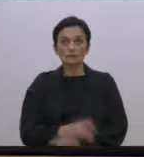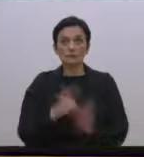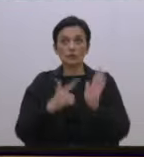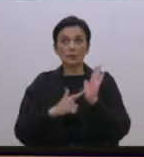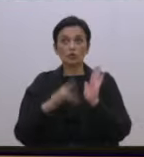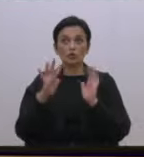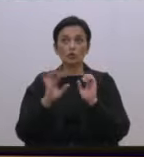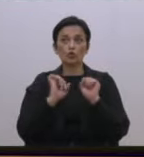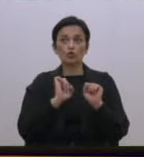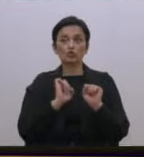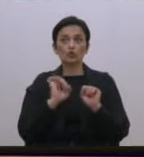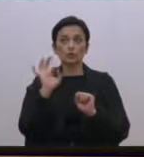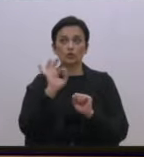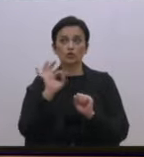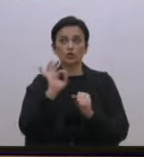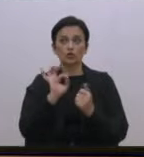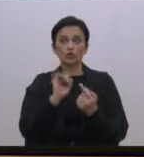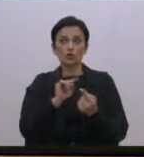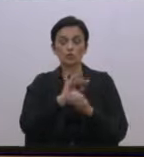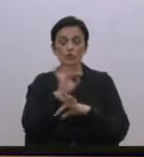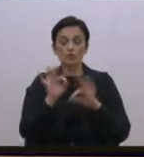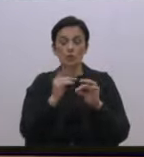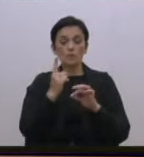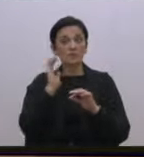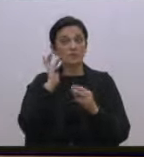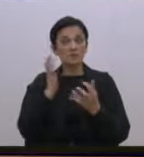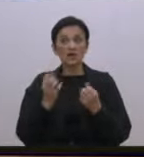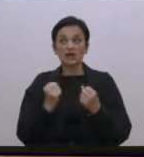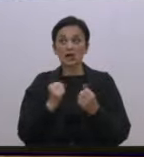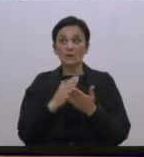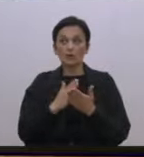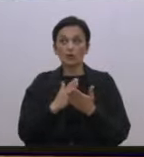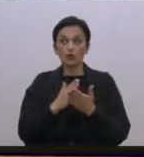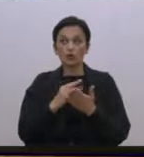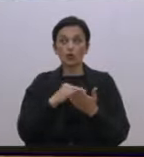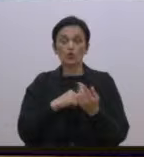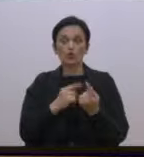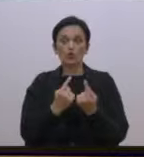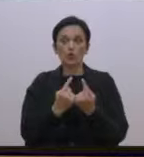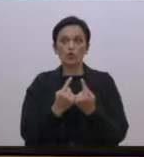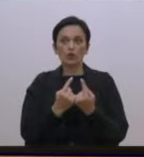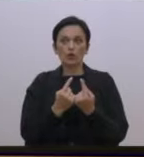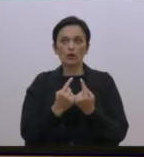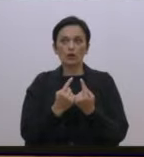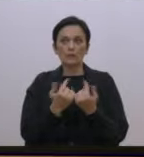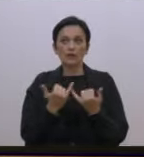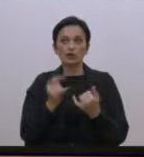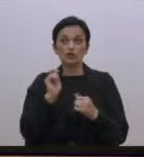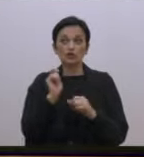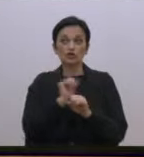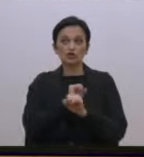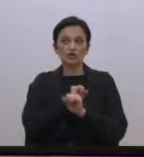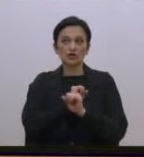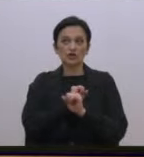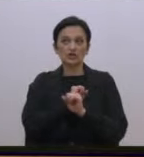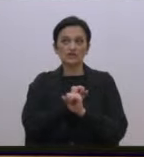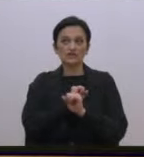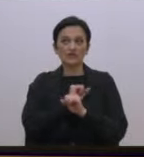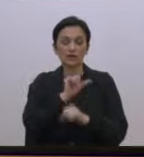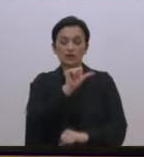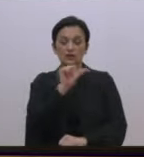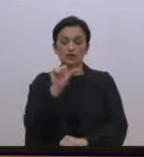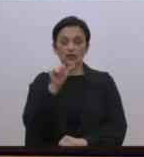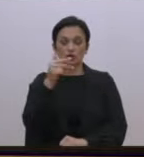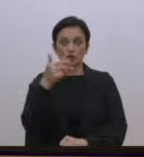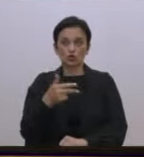სამოცდა თხუთმეტი მოხრე ნული წინააღმდეგი პროექტ პირველი მოსმენით მიღებულია. კოლეგებო, ესე იგი, ხა შესვენება გვექნება ორის ნახევარზე